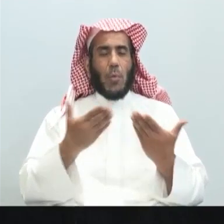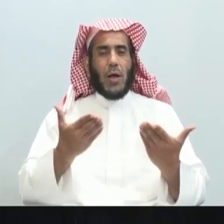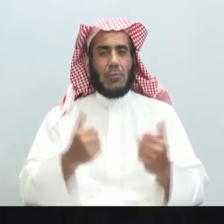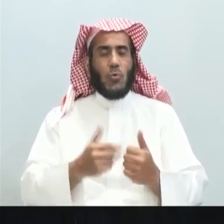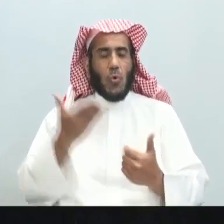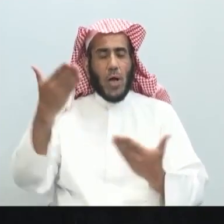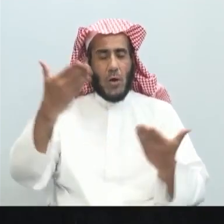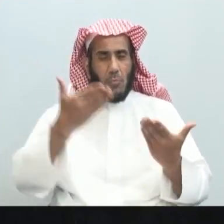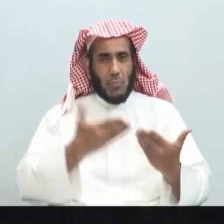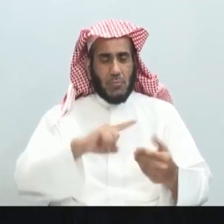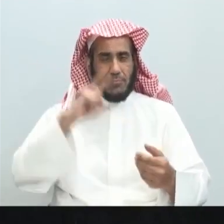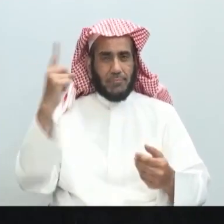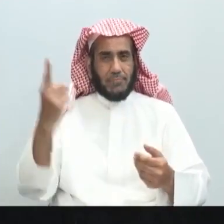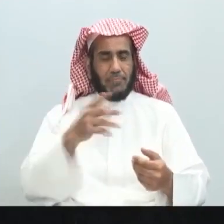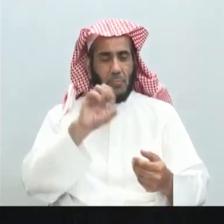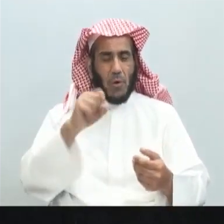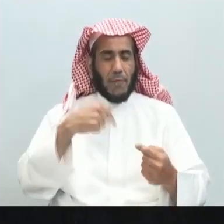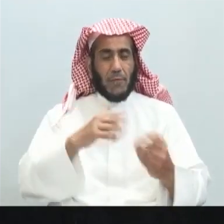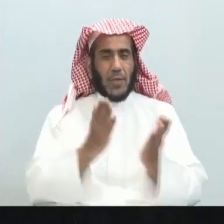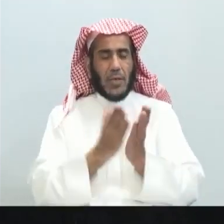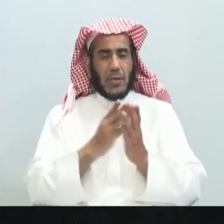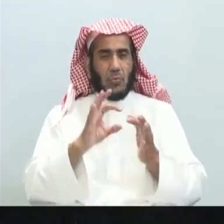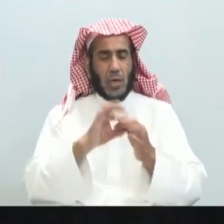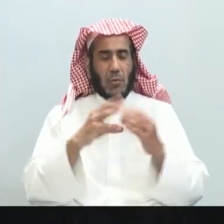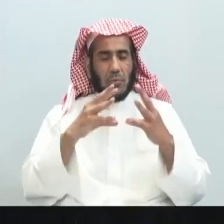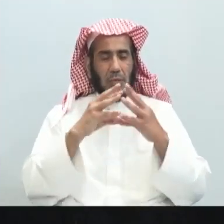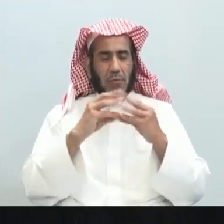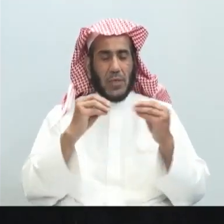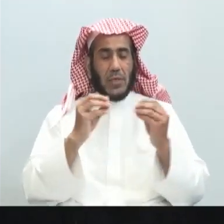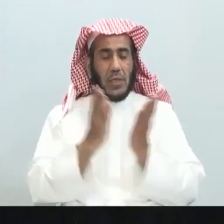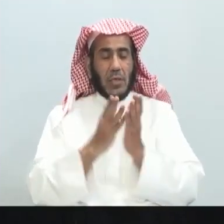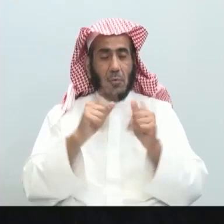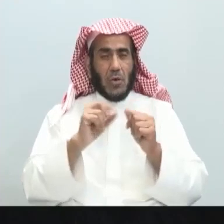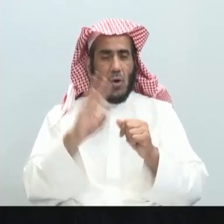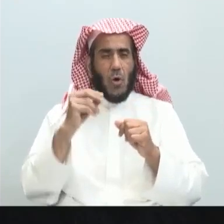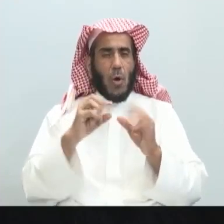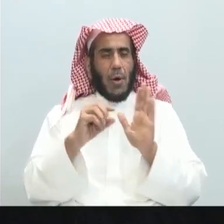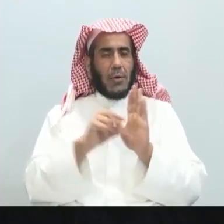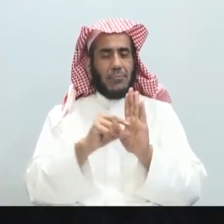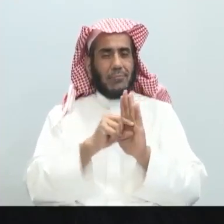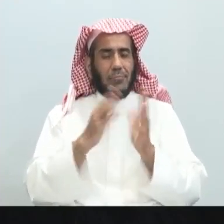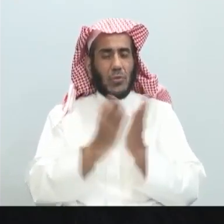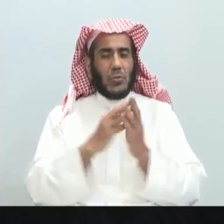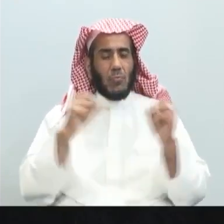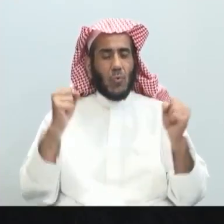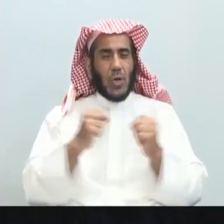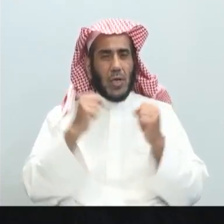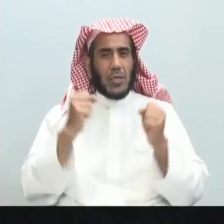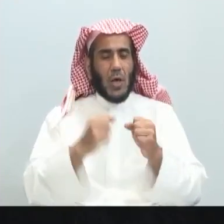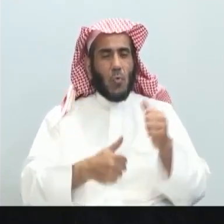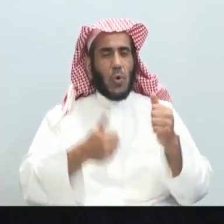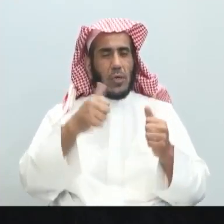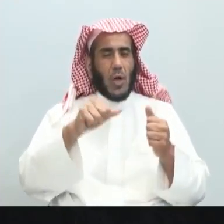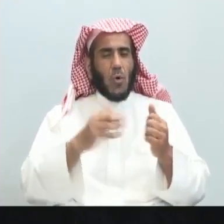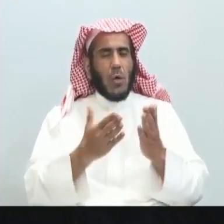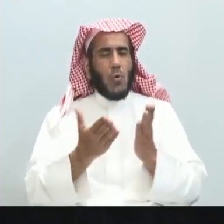واهلا وسهلا بكم معنا في درس متعلق بالتفسير درسنا باذن الله تعالى هو عباره عن مراجعه وتقويم